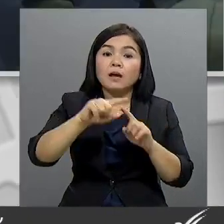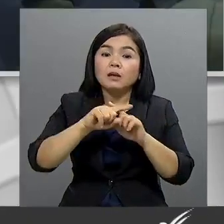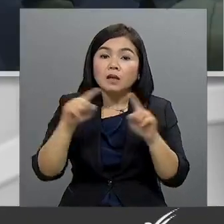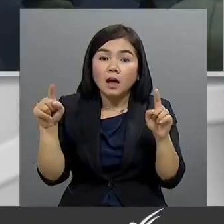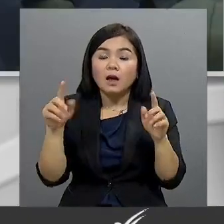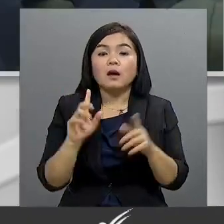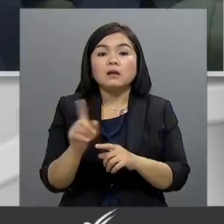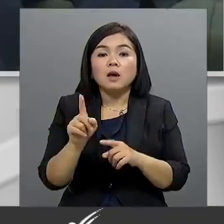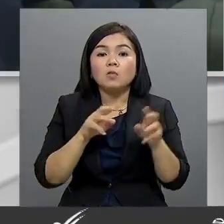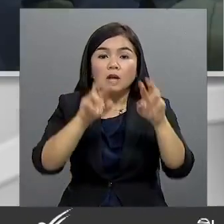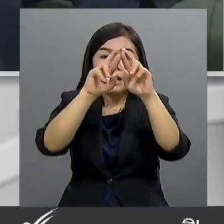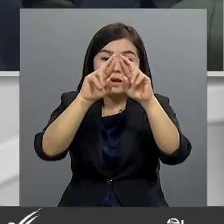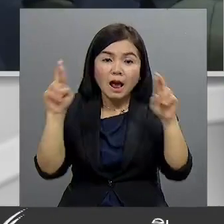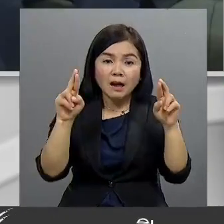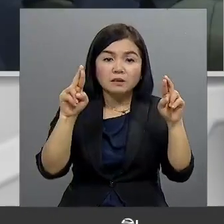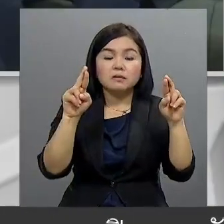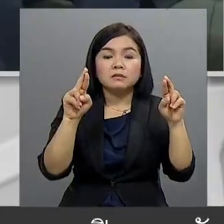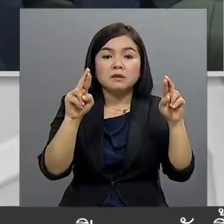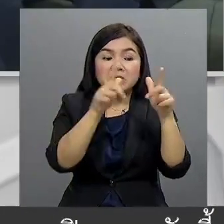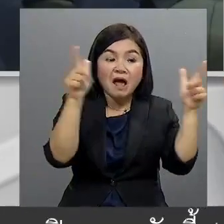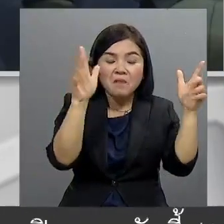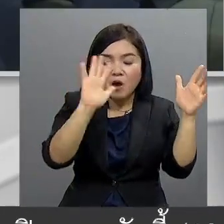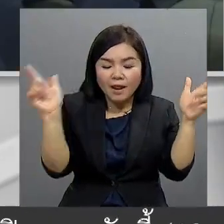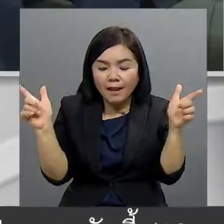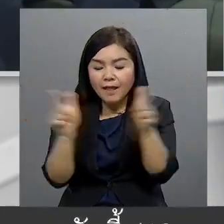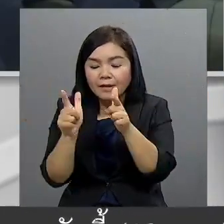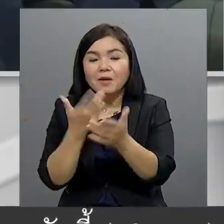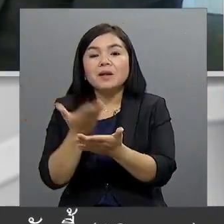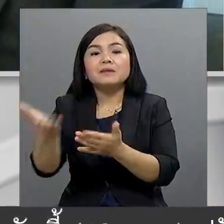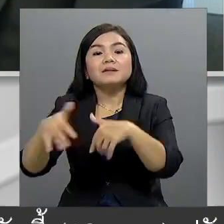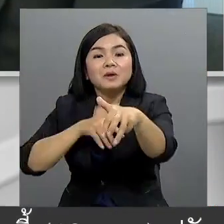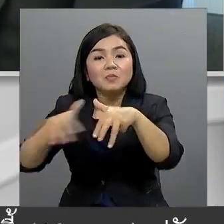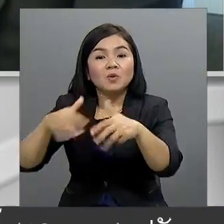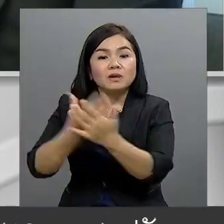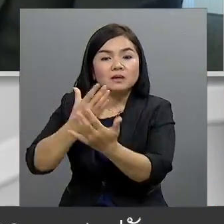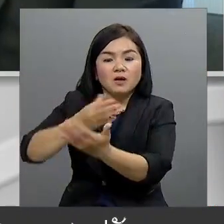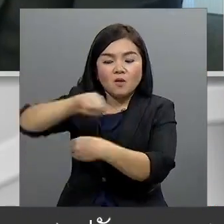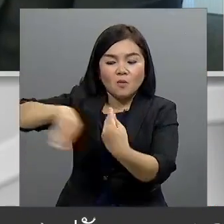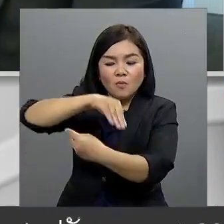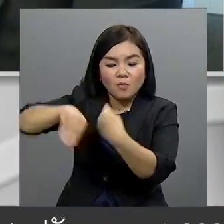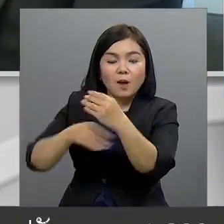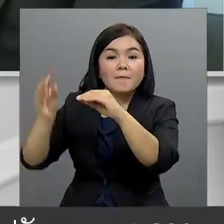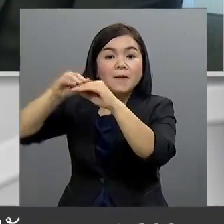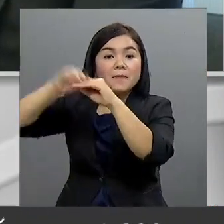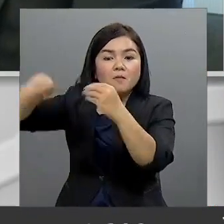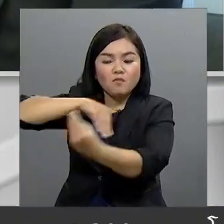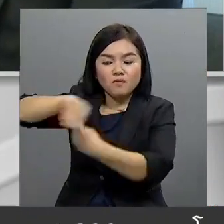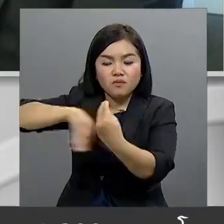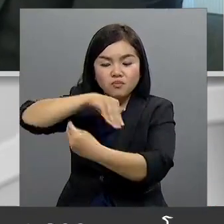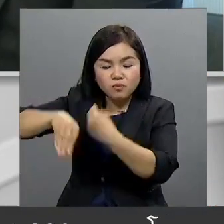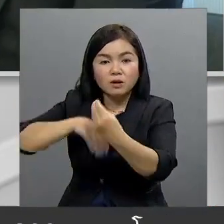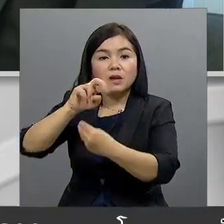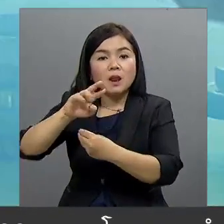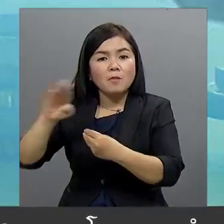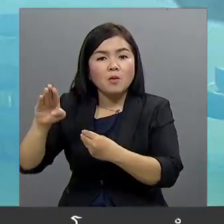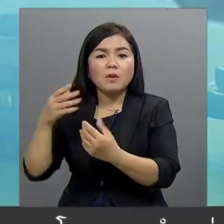ร้านค้าขนาใหญ่มาใช้ร้านเล็กแถนเพราะฉนั้เงินจากเกิดขึ้นเพิมในระบบเศรษฐกิจอย่ทหวางไ้อาจจะไม่ได้มากแบ